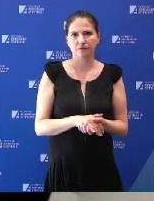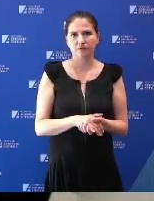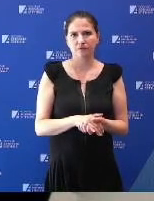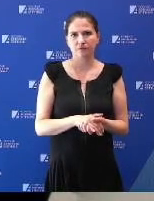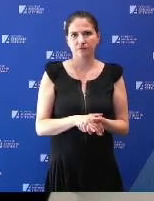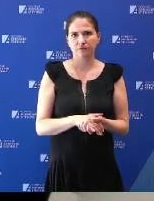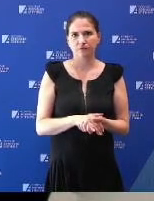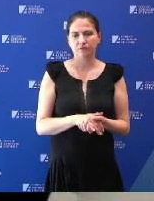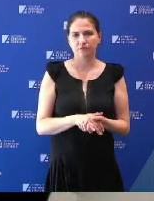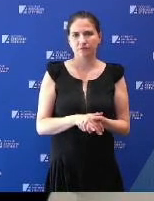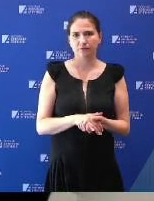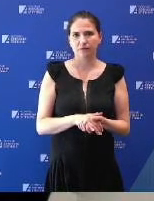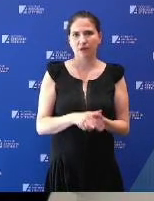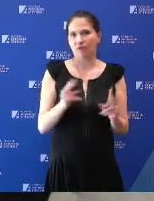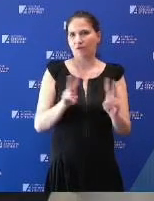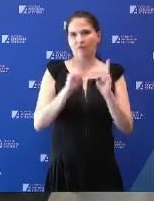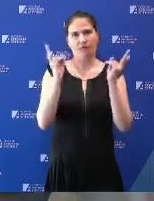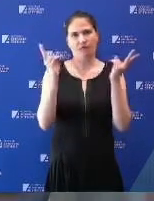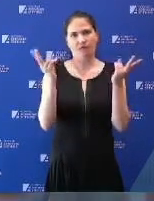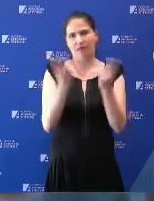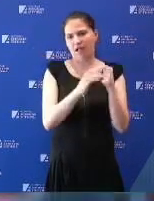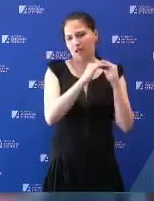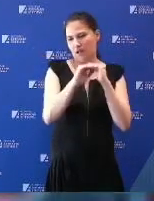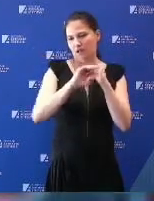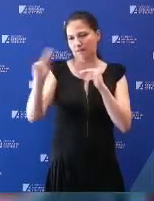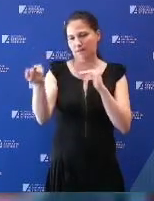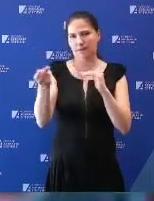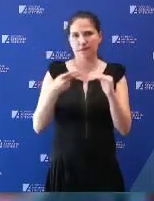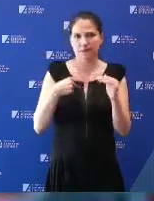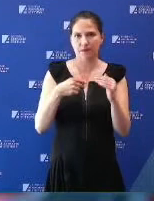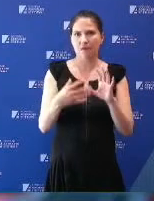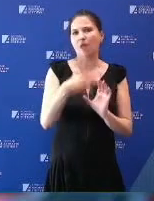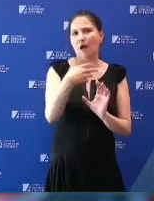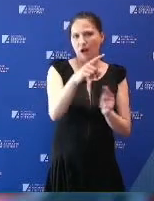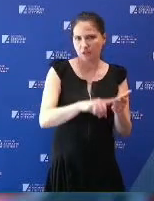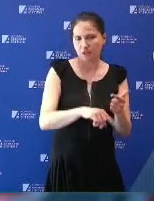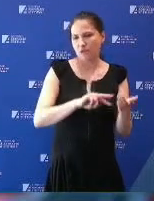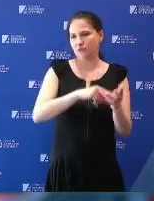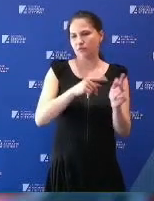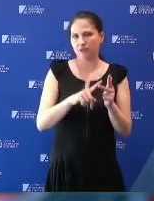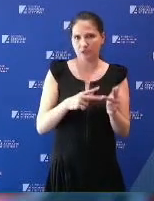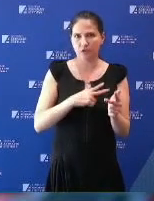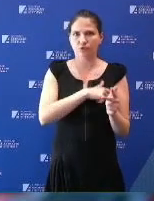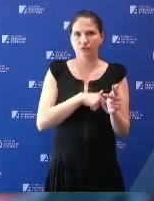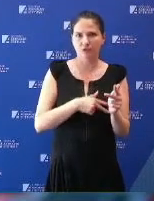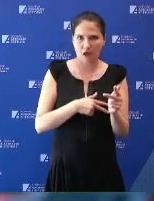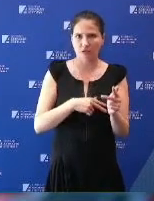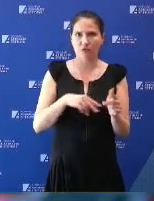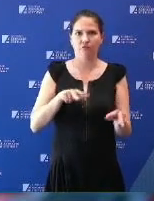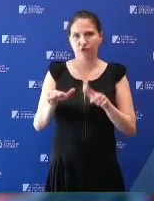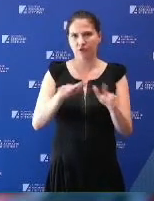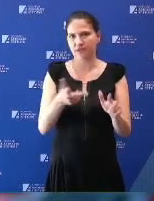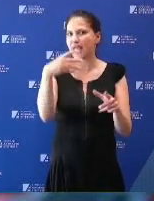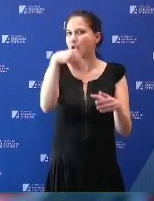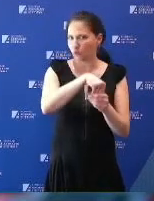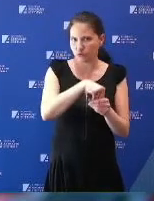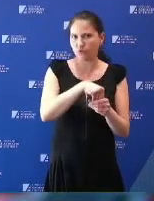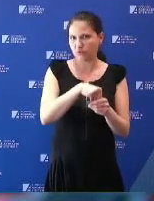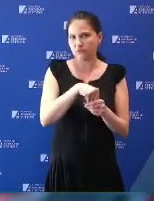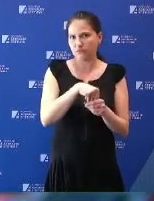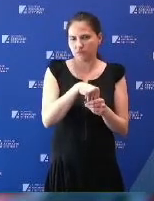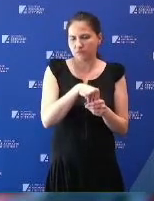vor wie der Rest der Welt, Nachhaltigkeit, Technologie, soziale, wirtschaftliche Inklusion. Aber ich denke, die eine Sache,